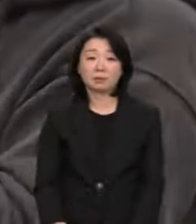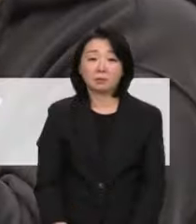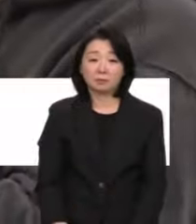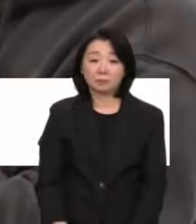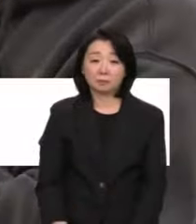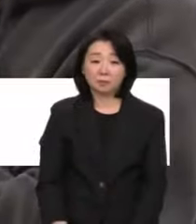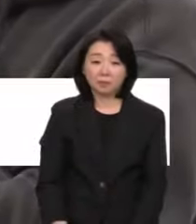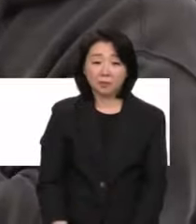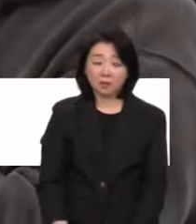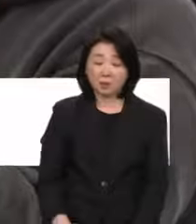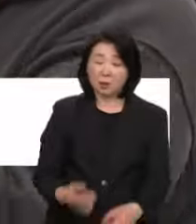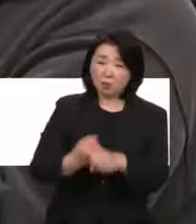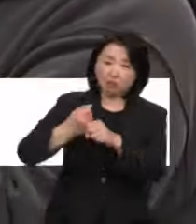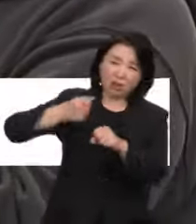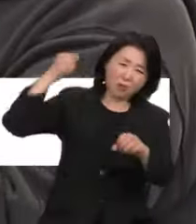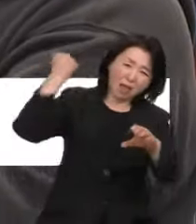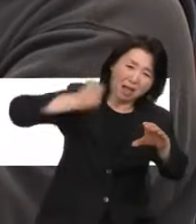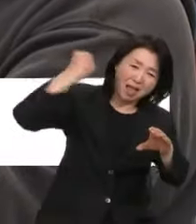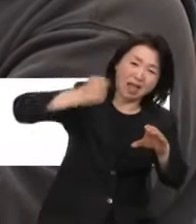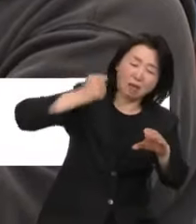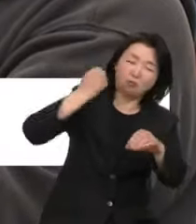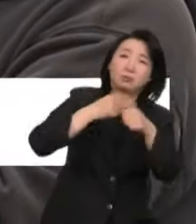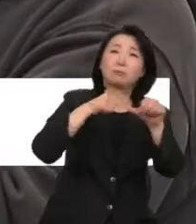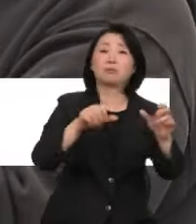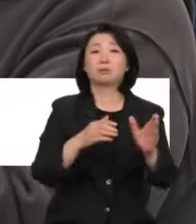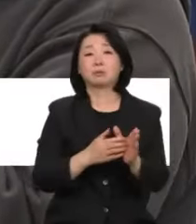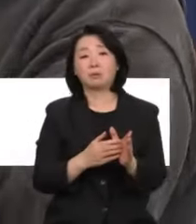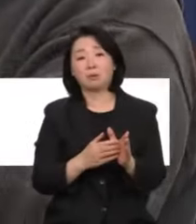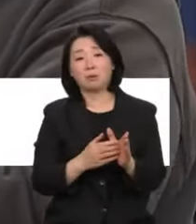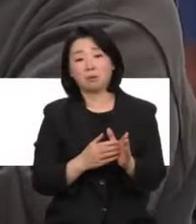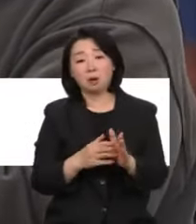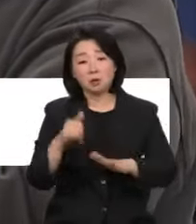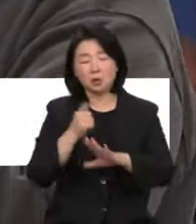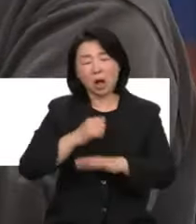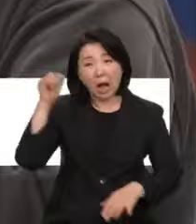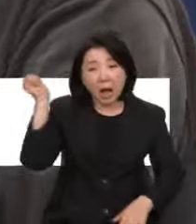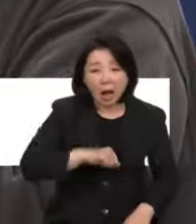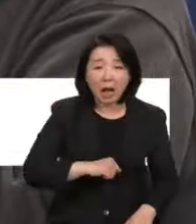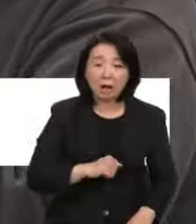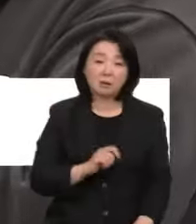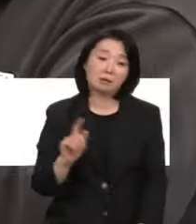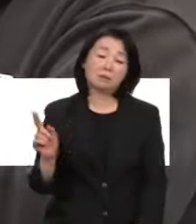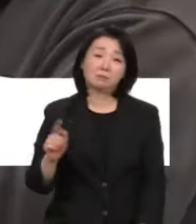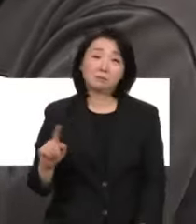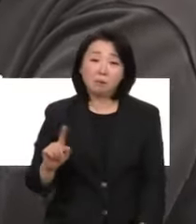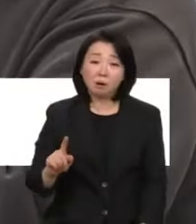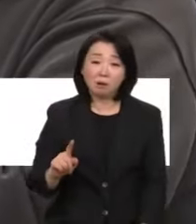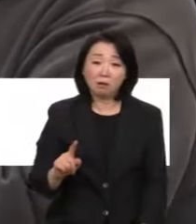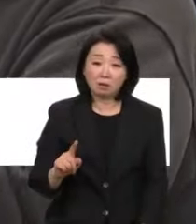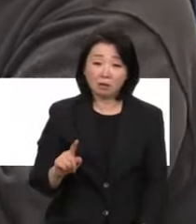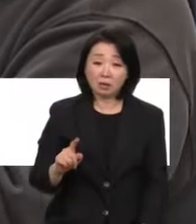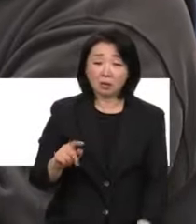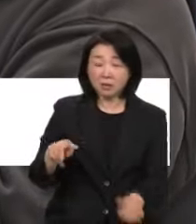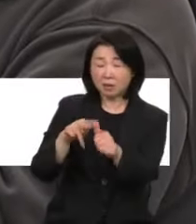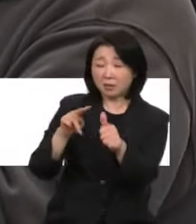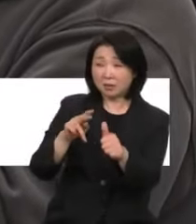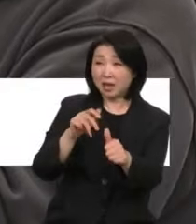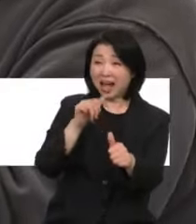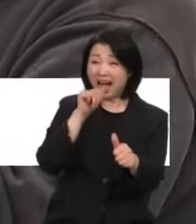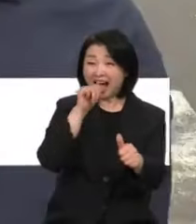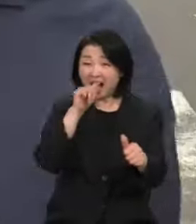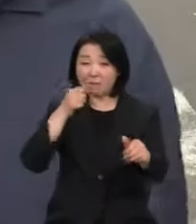갖고 막 했는데 우산이 부러지는 거예요. 그런데 내가 안 되겠다 싶어서 마트에 들어가고 망치 갖고